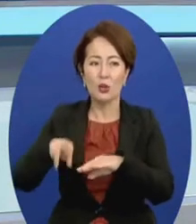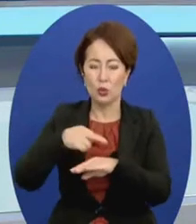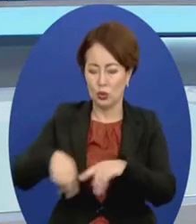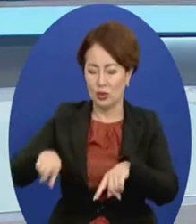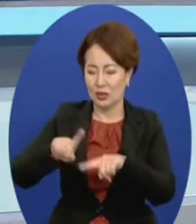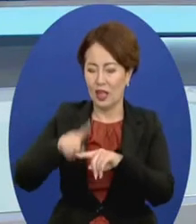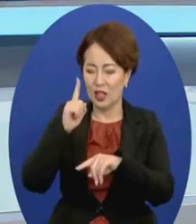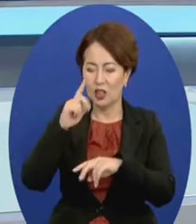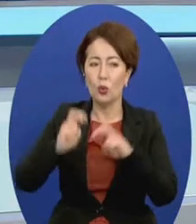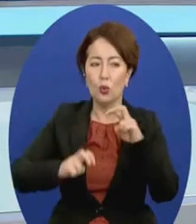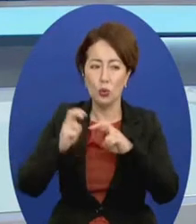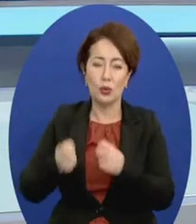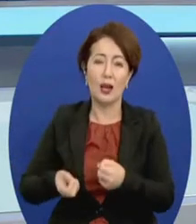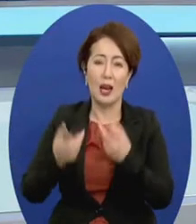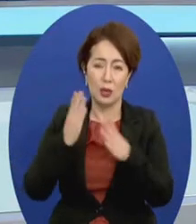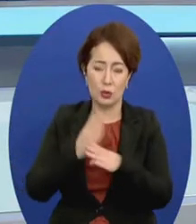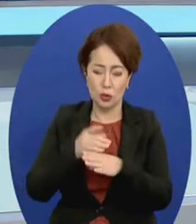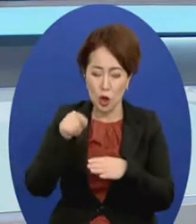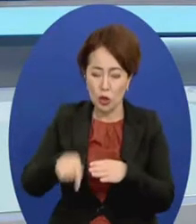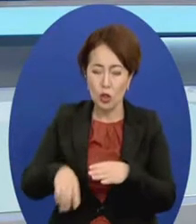үйл ажиллагааг албан ёсоор нээлээ.